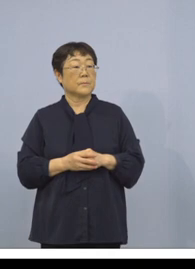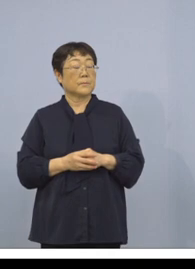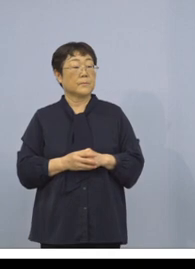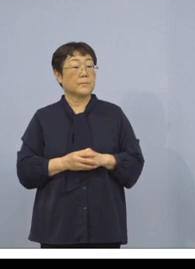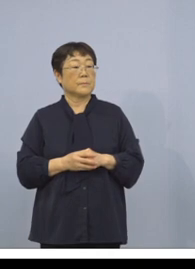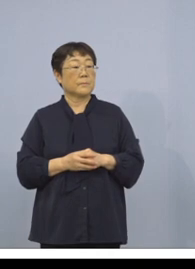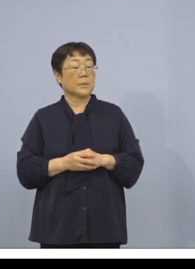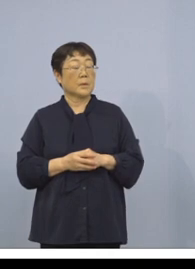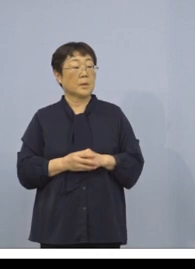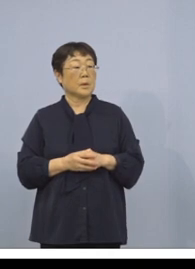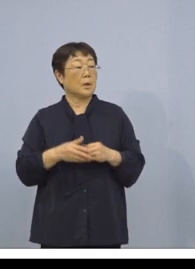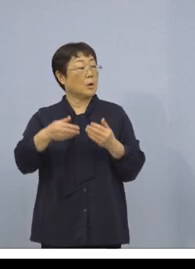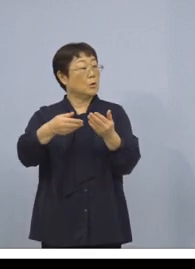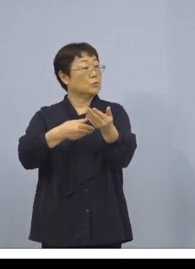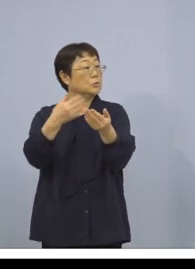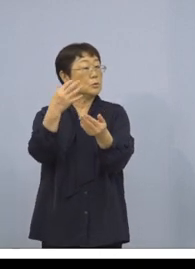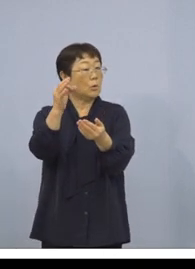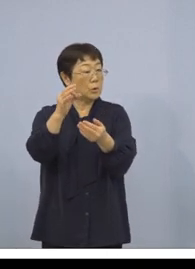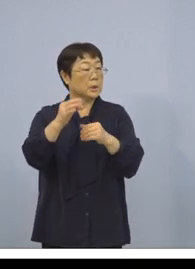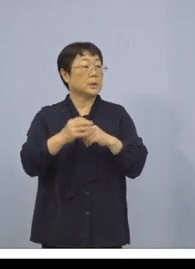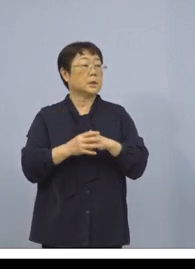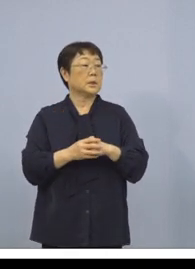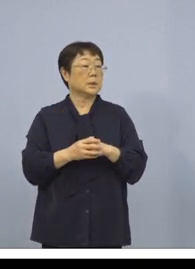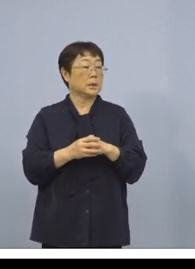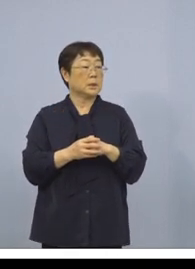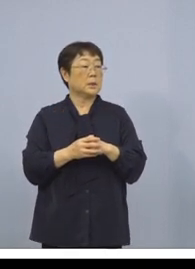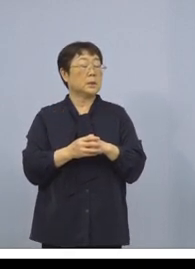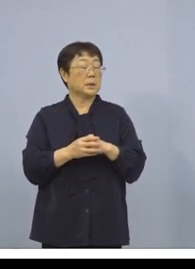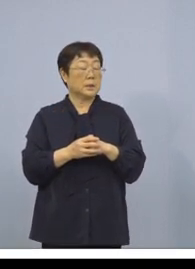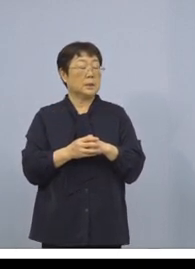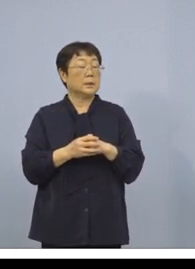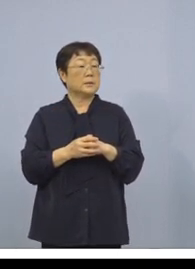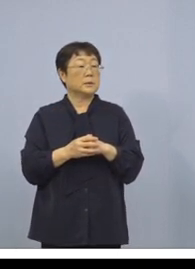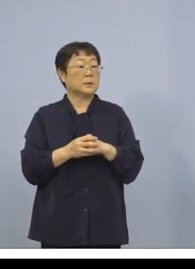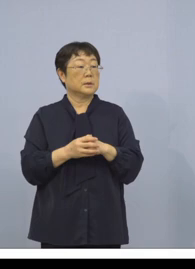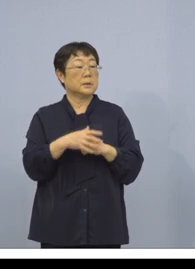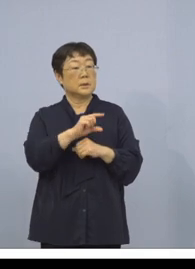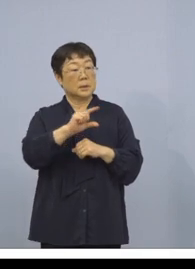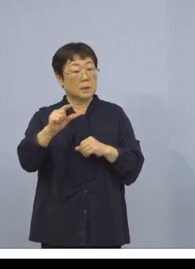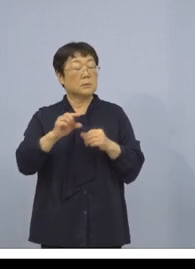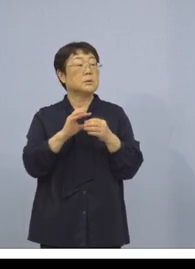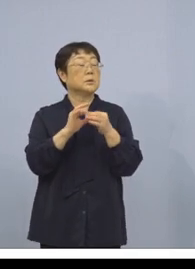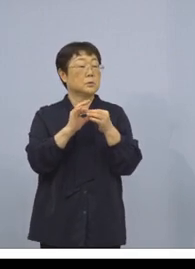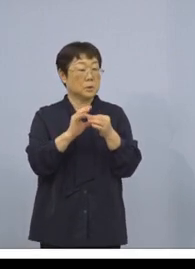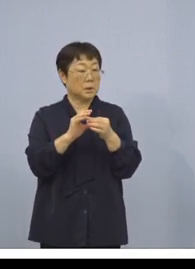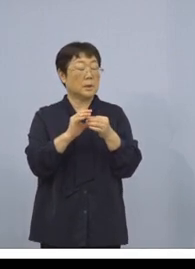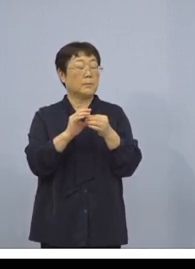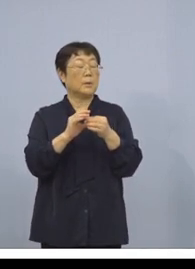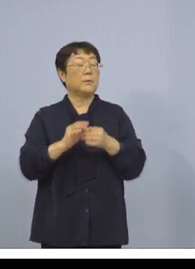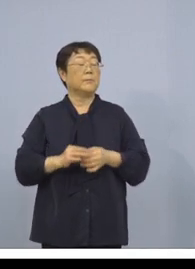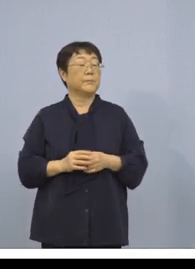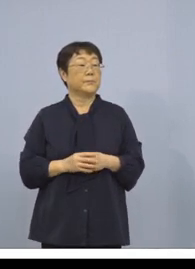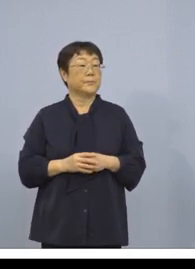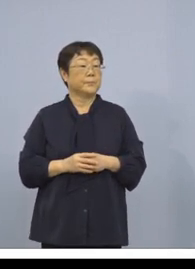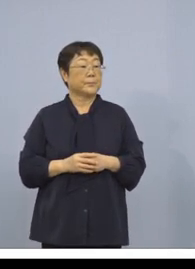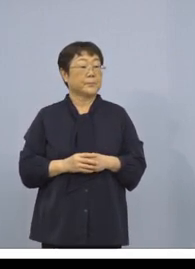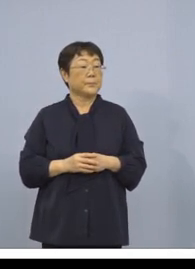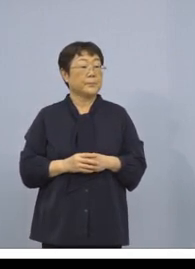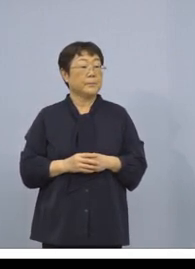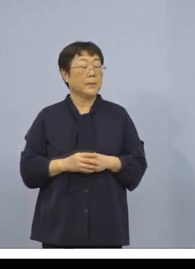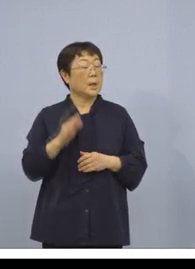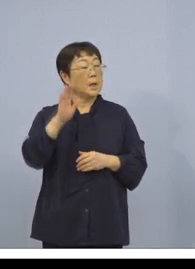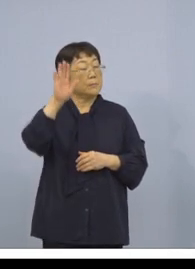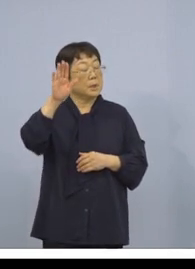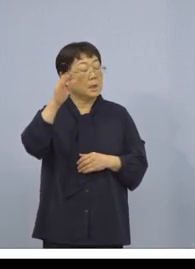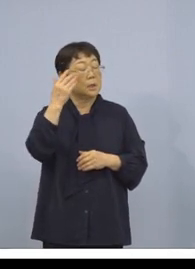運送費の先ほどのですね、ストラック関係の話もそうでございますけれども、これも、未来